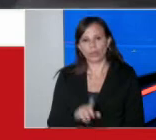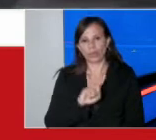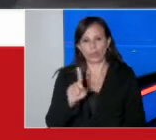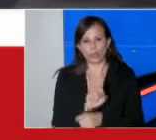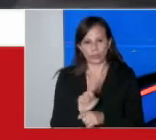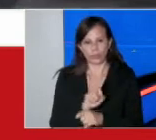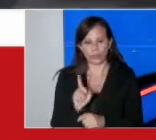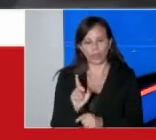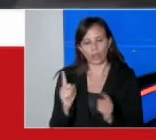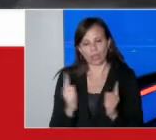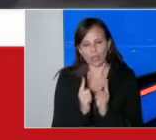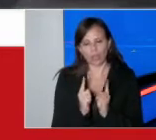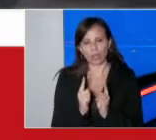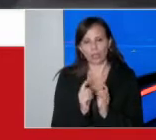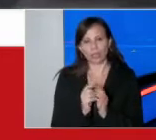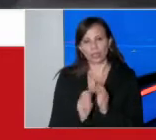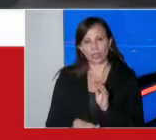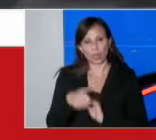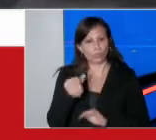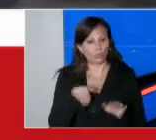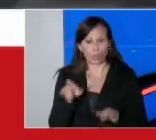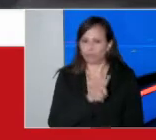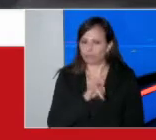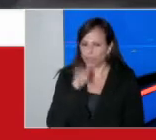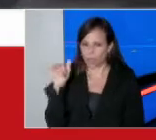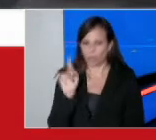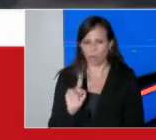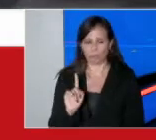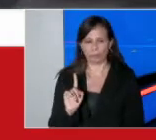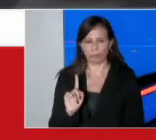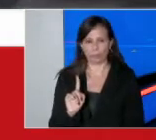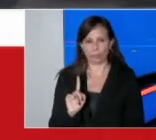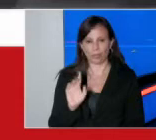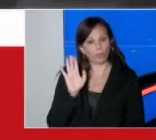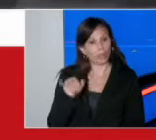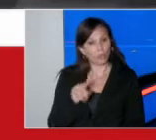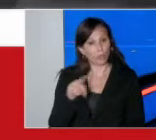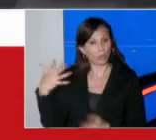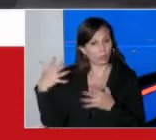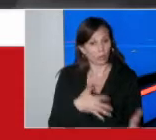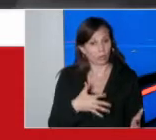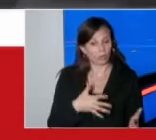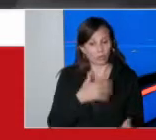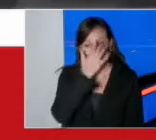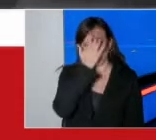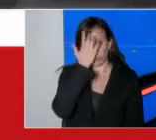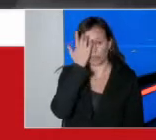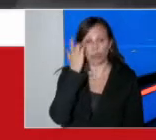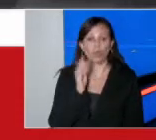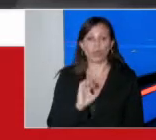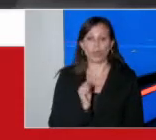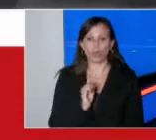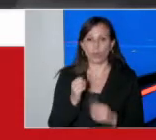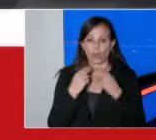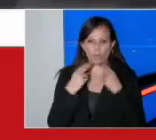קצרה. לא הייתה פעם אחת שראש הממשלה הרים את הכל, ולא הייתה פעם אחת שהוא תקף בצורה, או הגיב בצורה